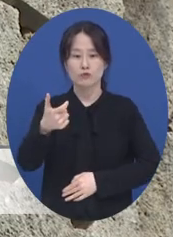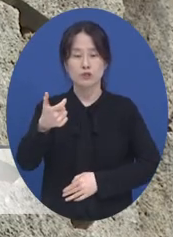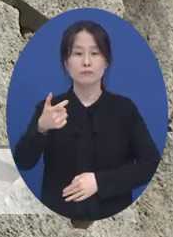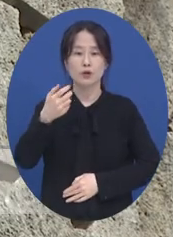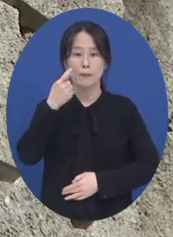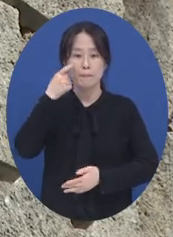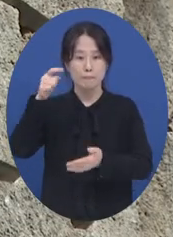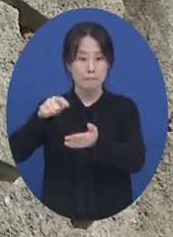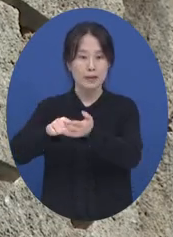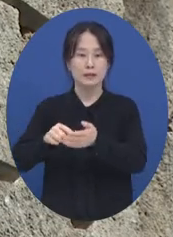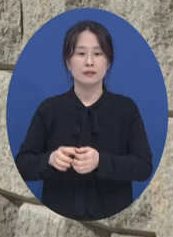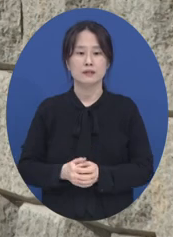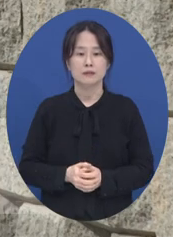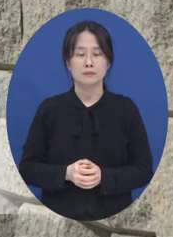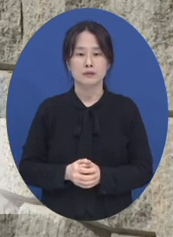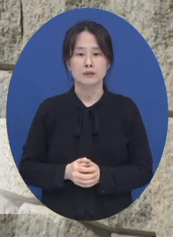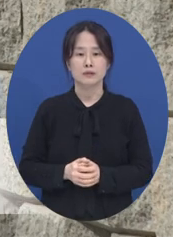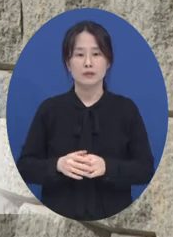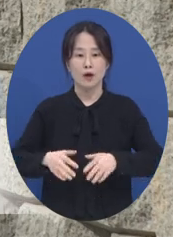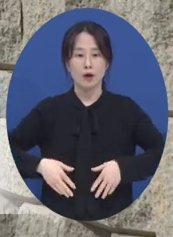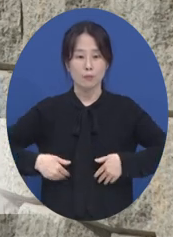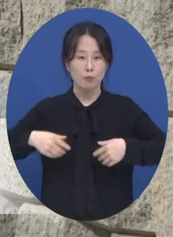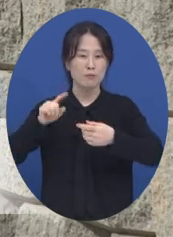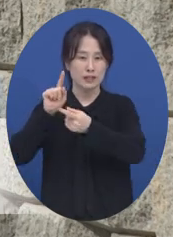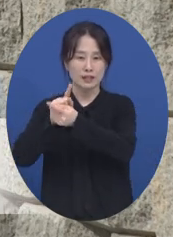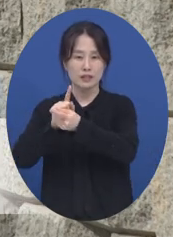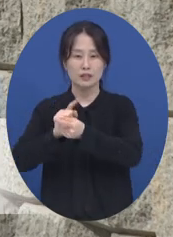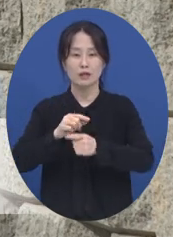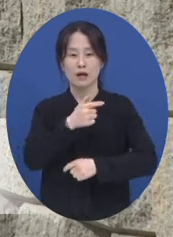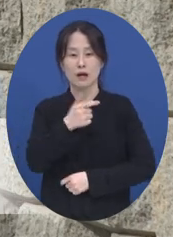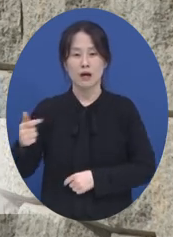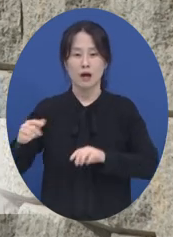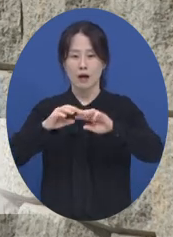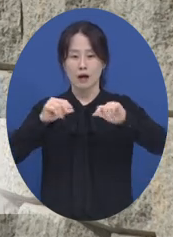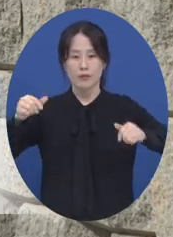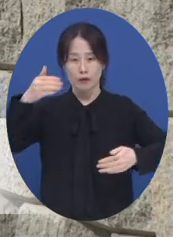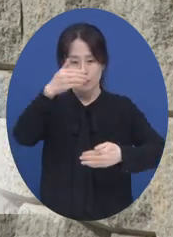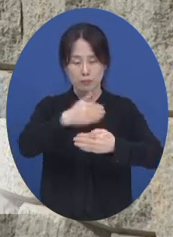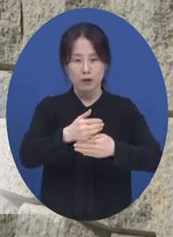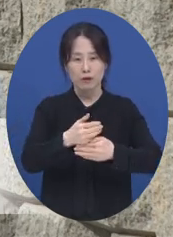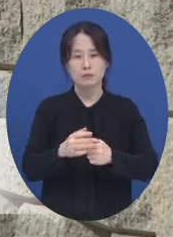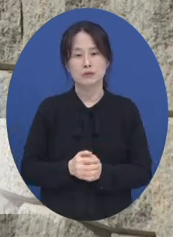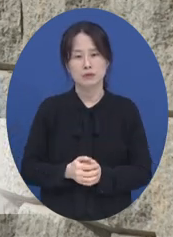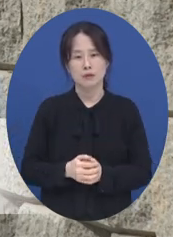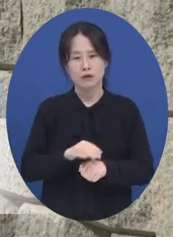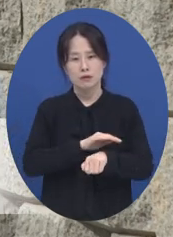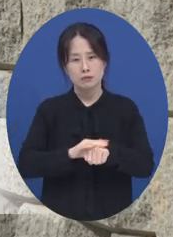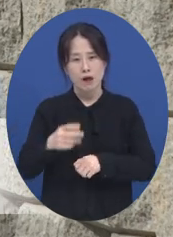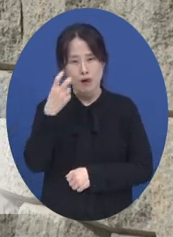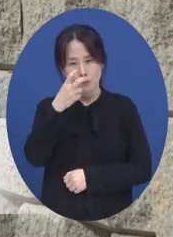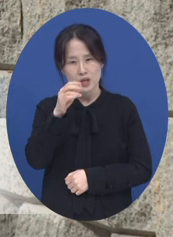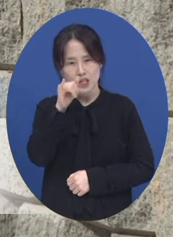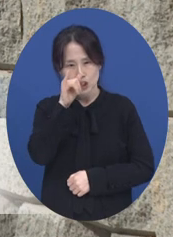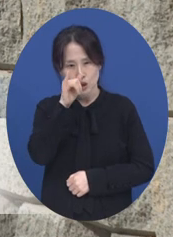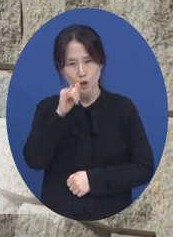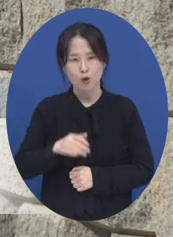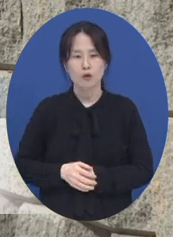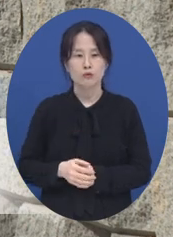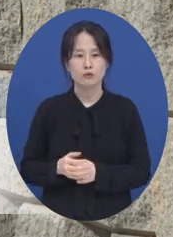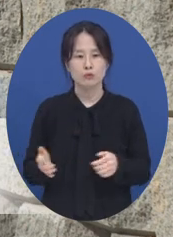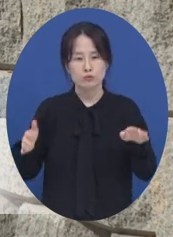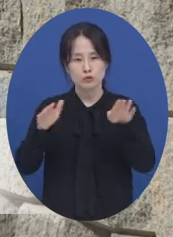첫발 있습니다 해변길을 맞아 2대 언급 뜰이 제대로 관리가 되고 있는지